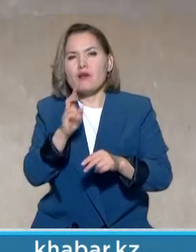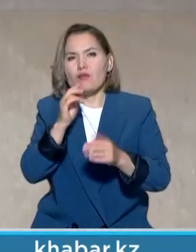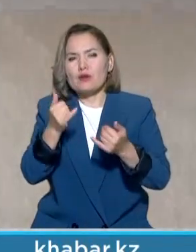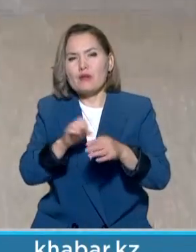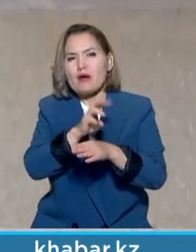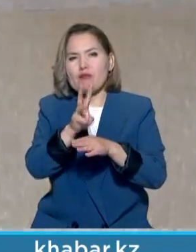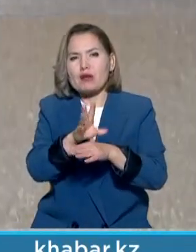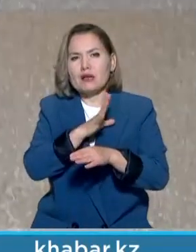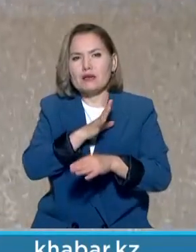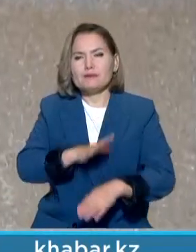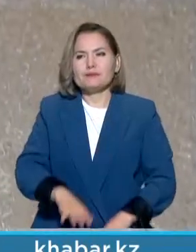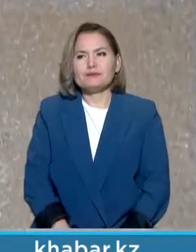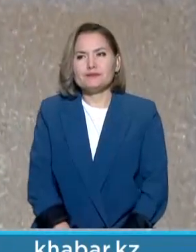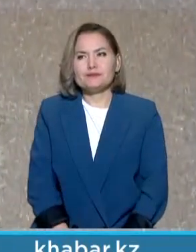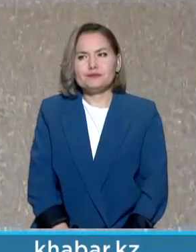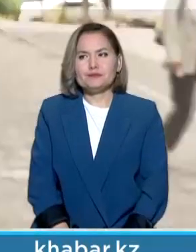берілді.